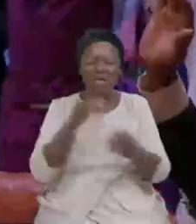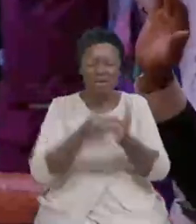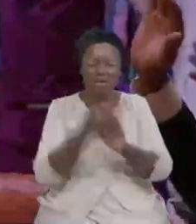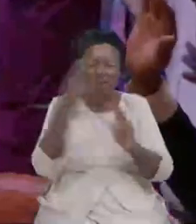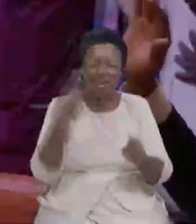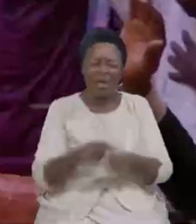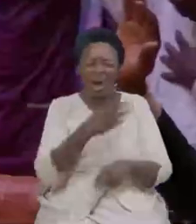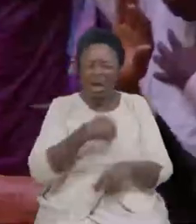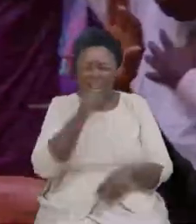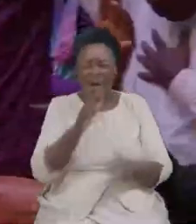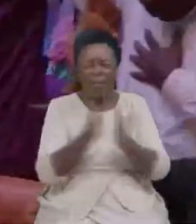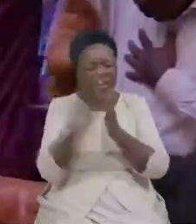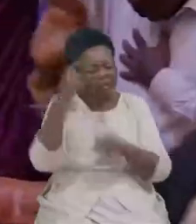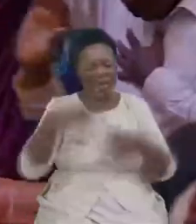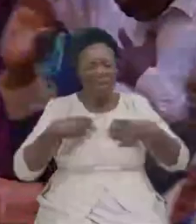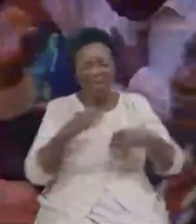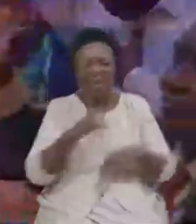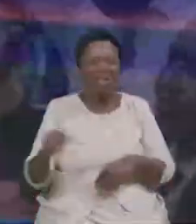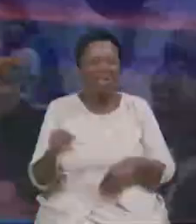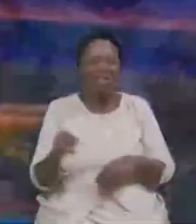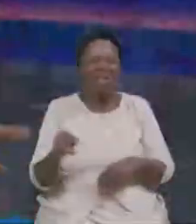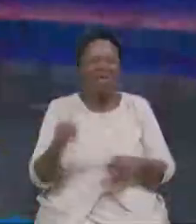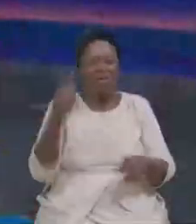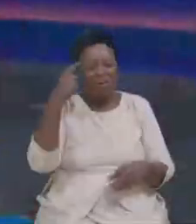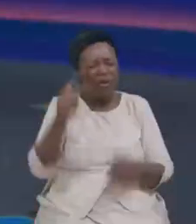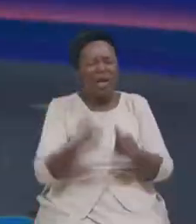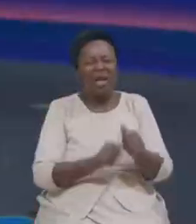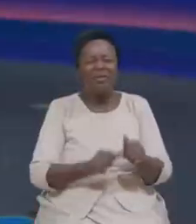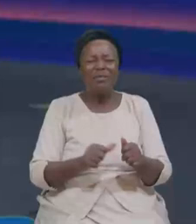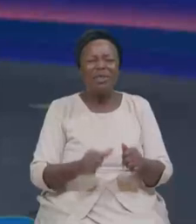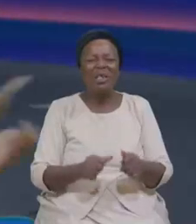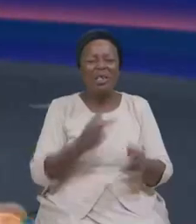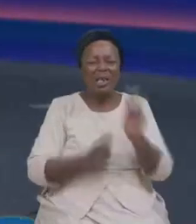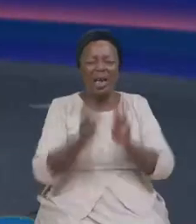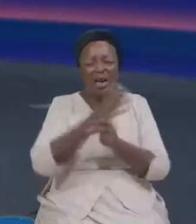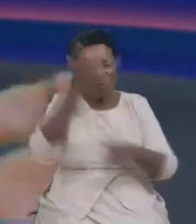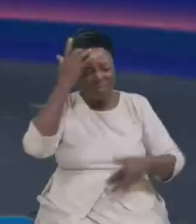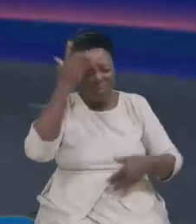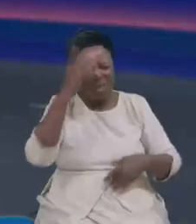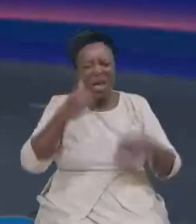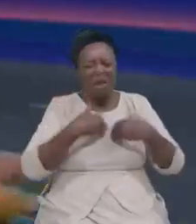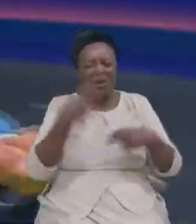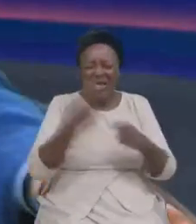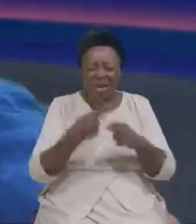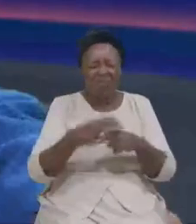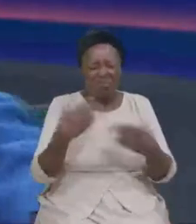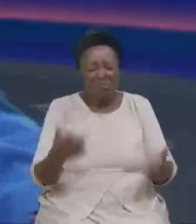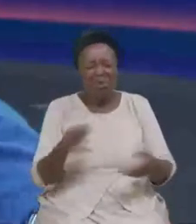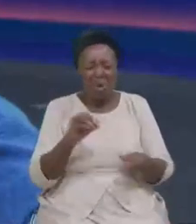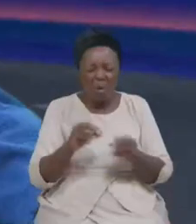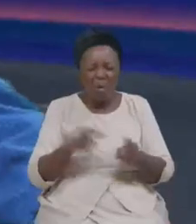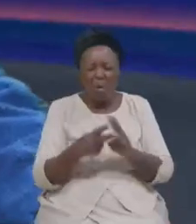prie que ta guérison pour toute forme de maladie, quel que soit le nom, mais qui n'ont pas de nom, Seigneur, je